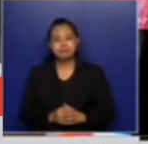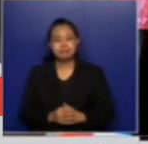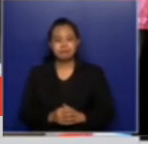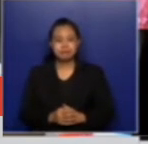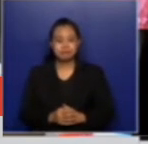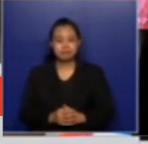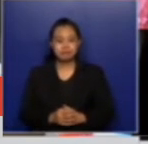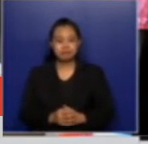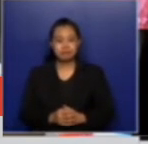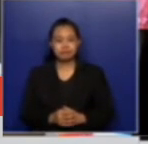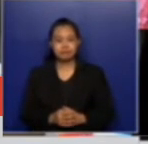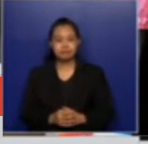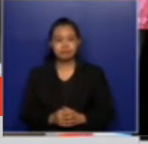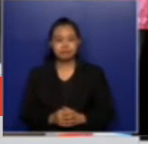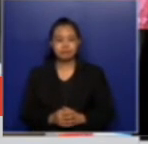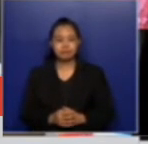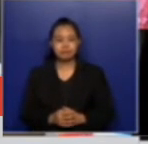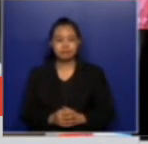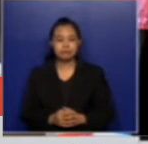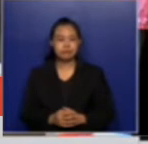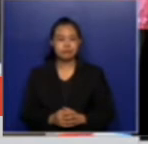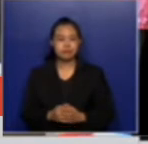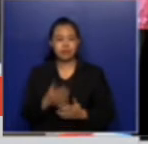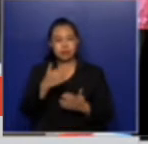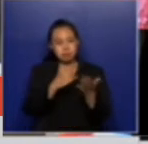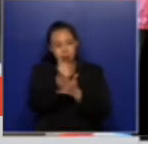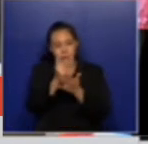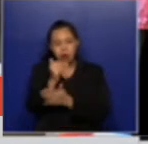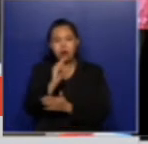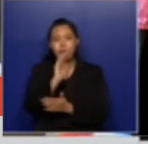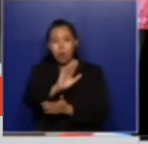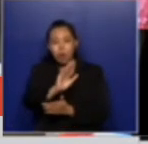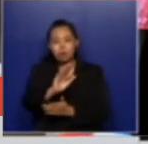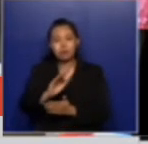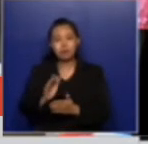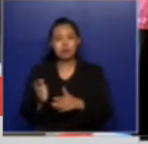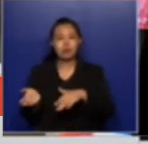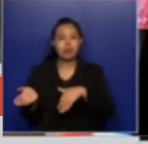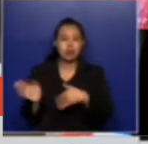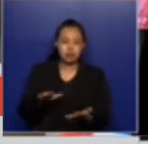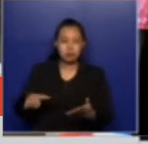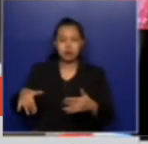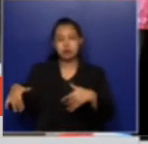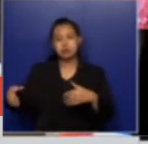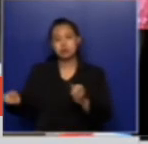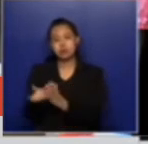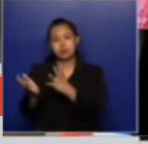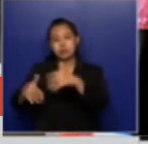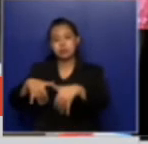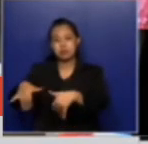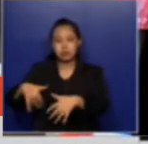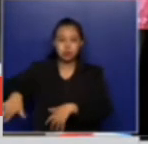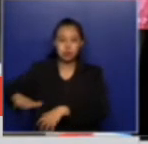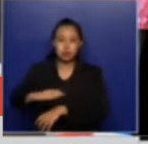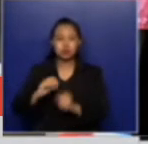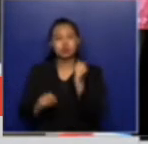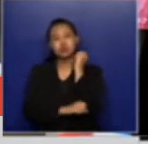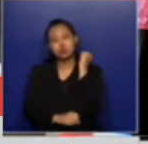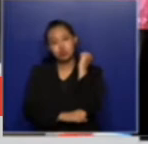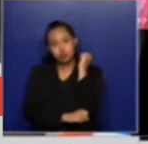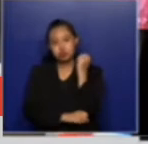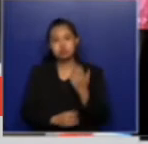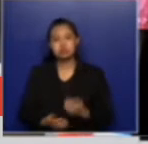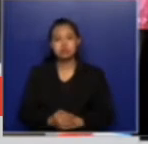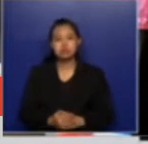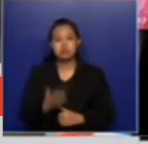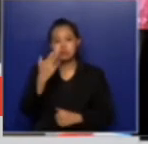ได้ว่าความสำเร็จที่คุณพูดนั้นคือความล้มเหลวที่เกิดกับประชาชนคนทุกข์คนยากเพรา